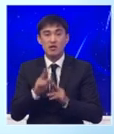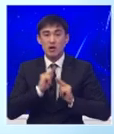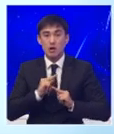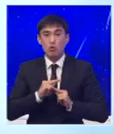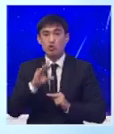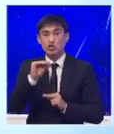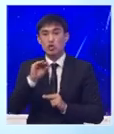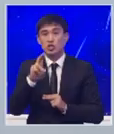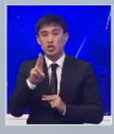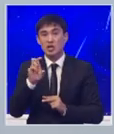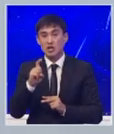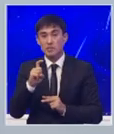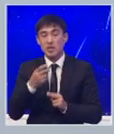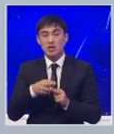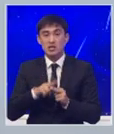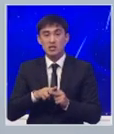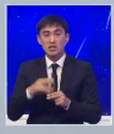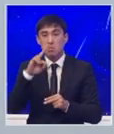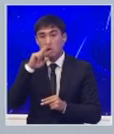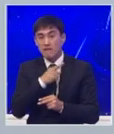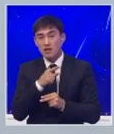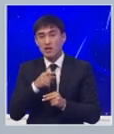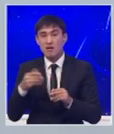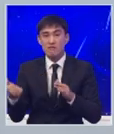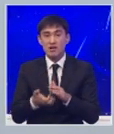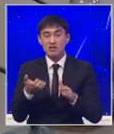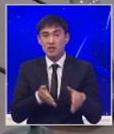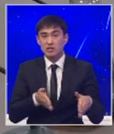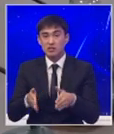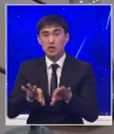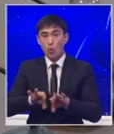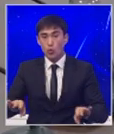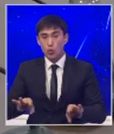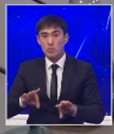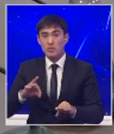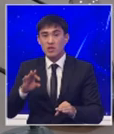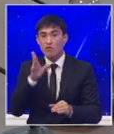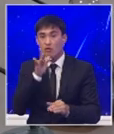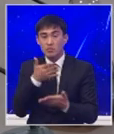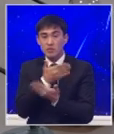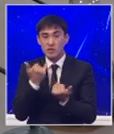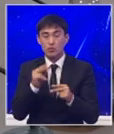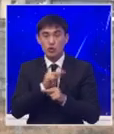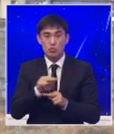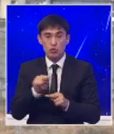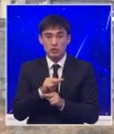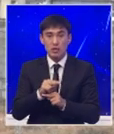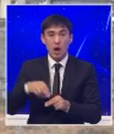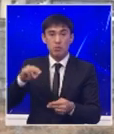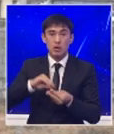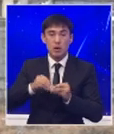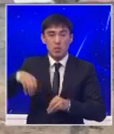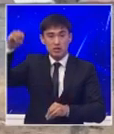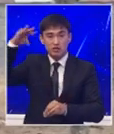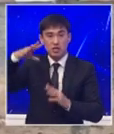сфере жилищно-коммунального хозяйства, неправильно вырытые траншеи для труб, несвоевременное проведение ремонта, проблемы с освещением в